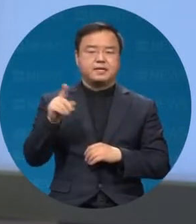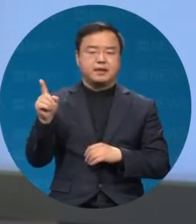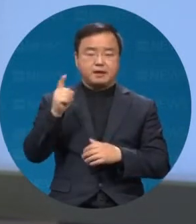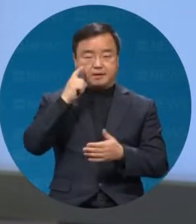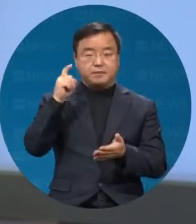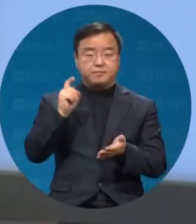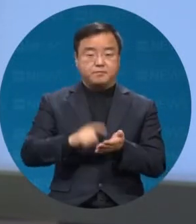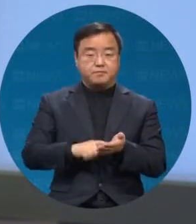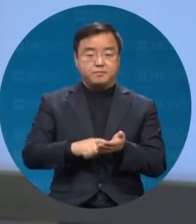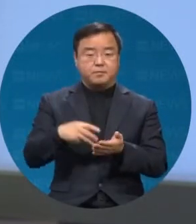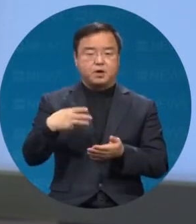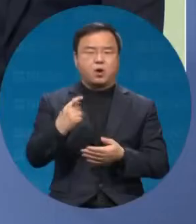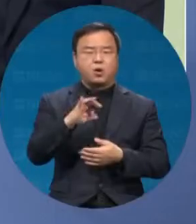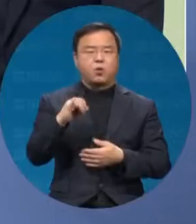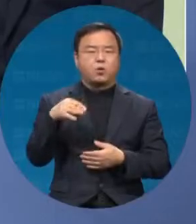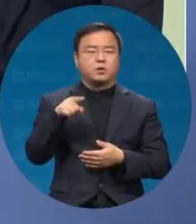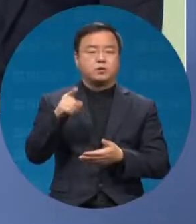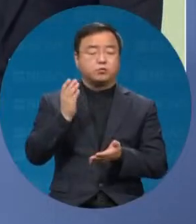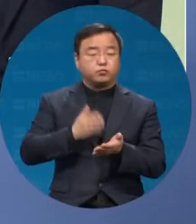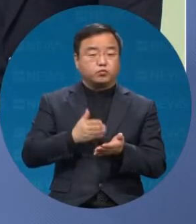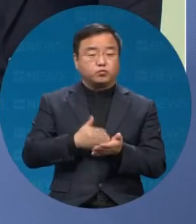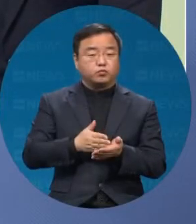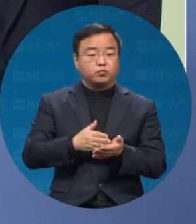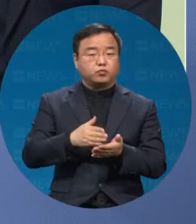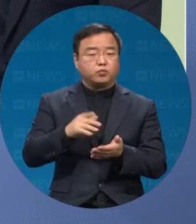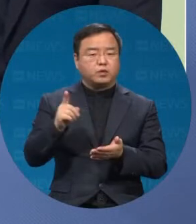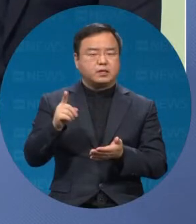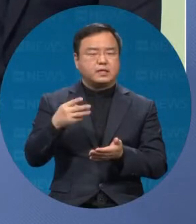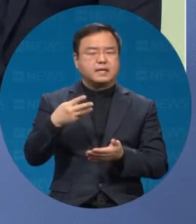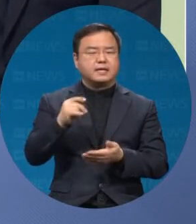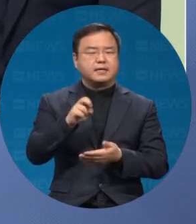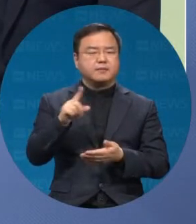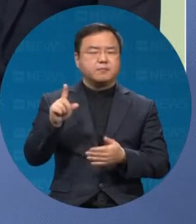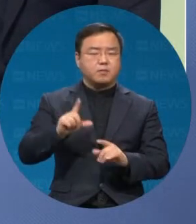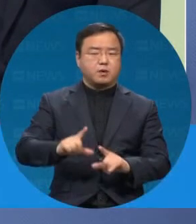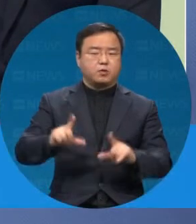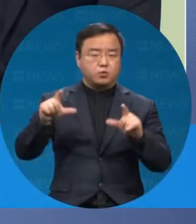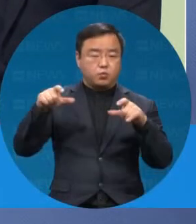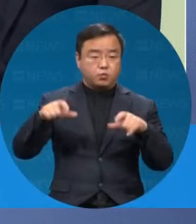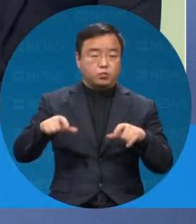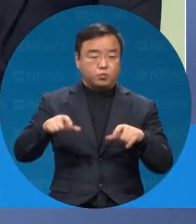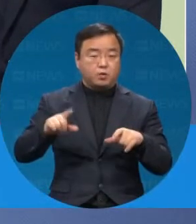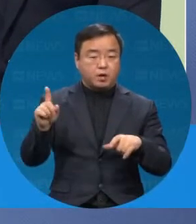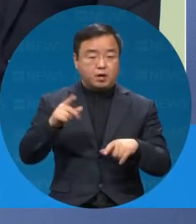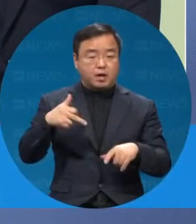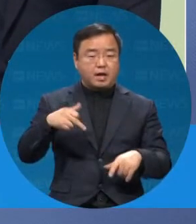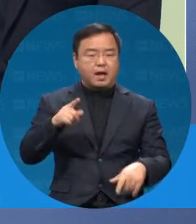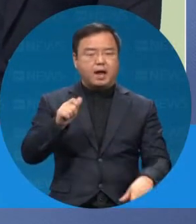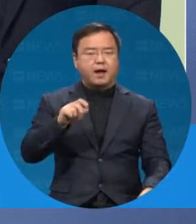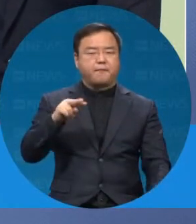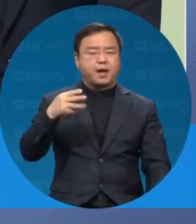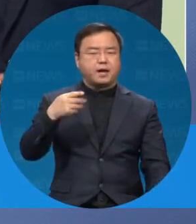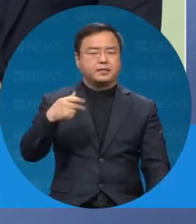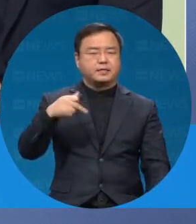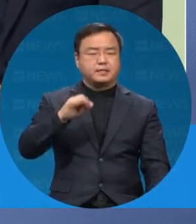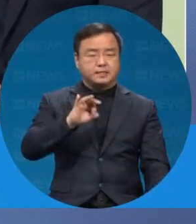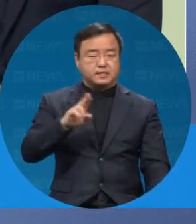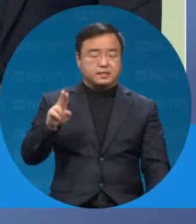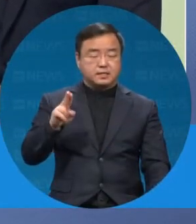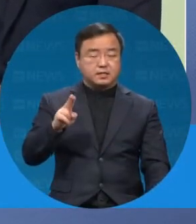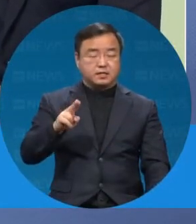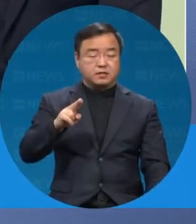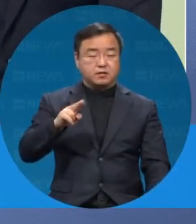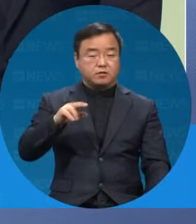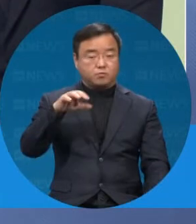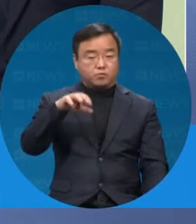로이터 통신 등에 따르면 최근 페루 수도 리마 동쪽에 캄 a 기악 유적지에서 어린이 8명과 어른 12명 의